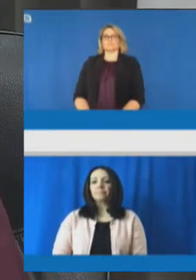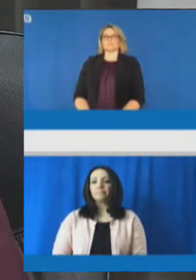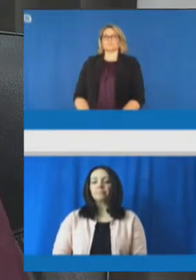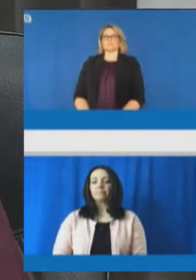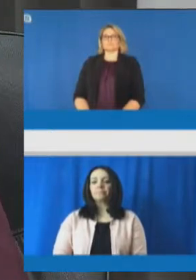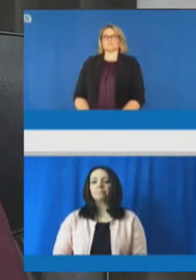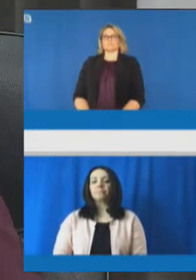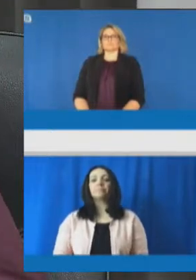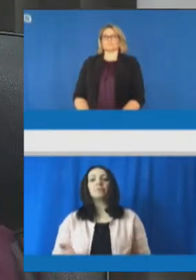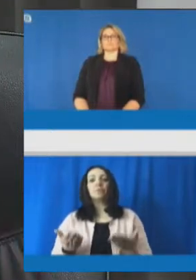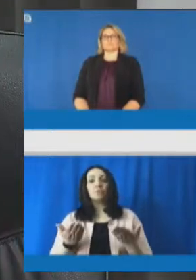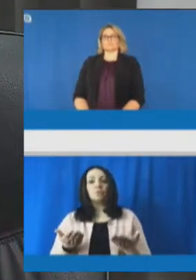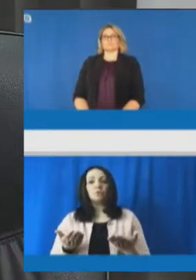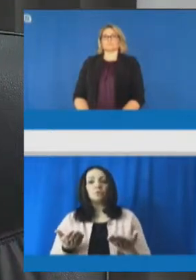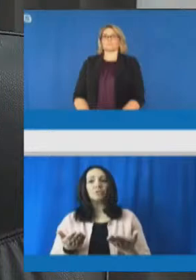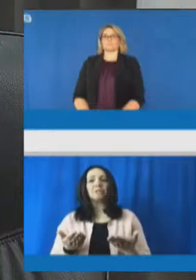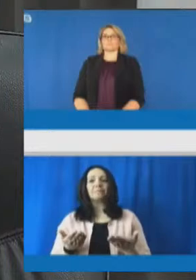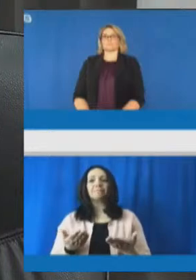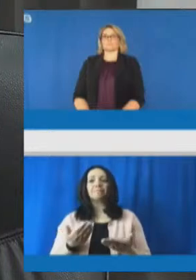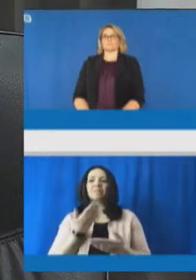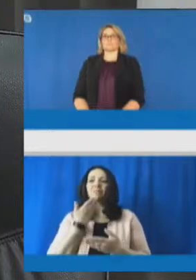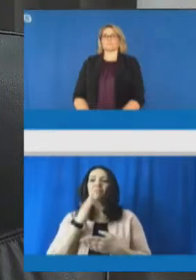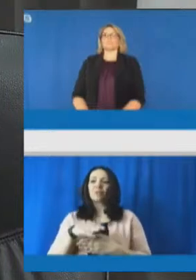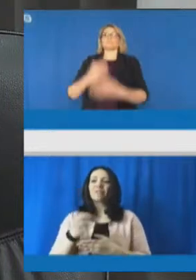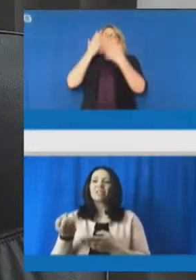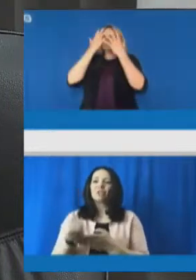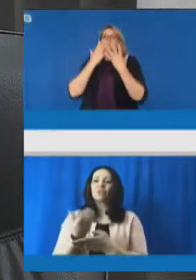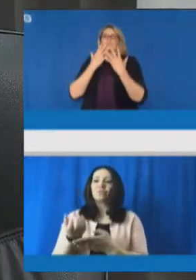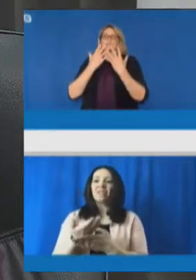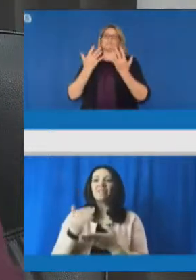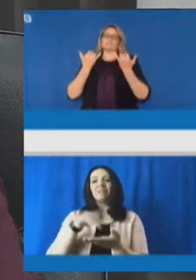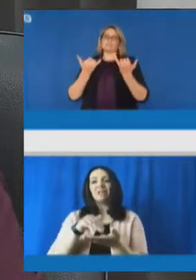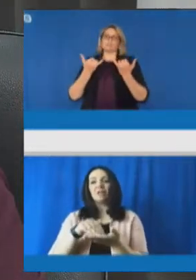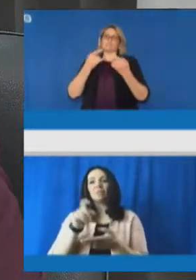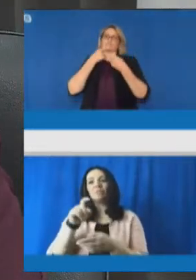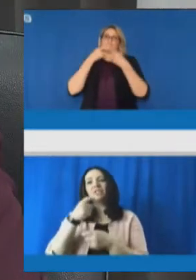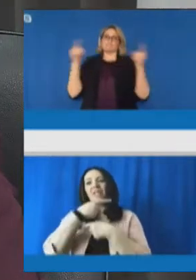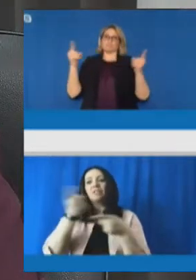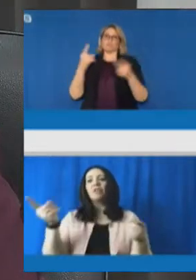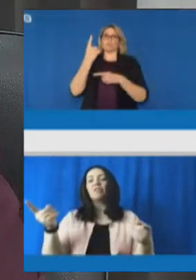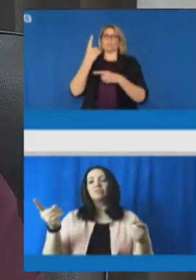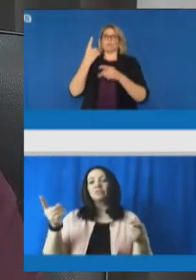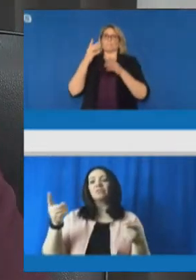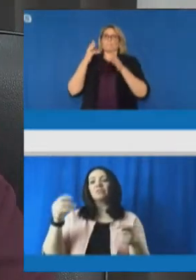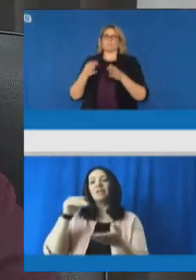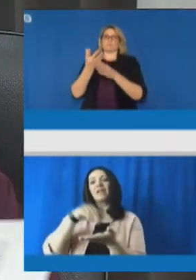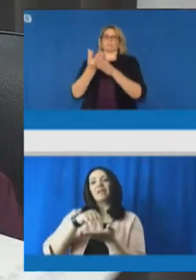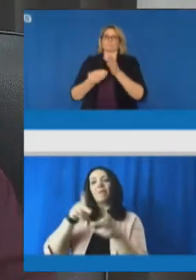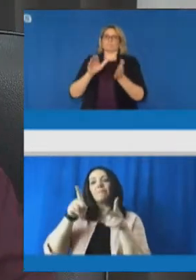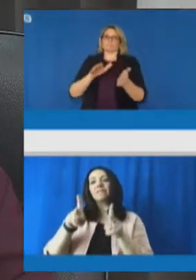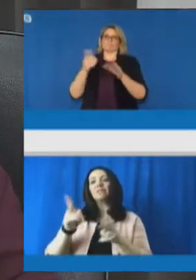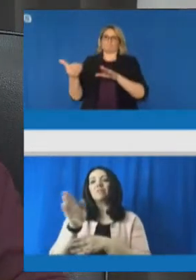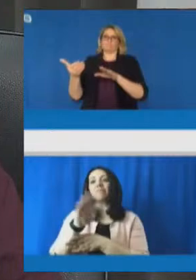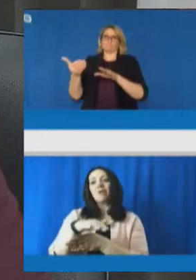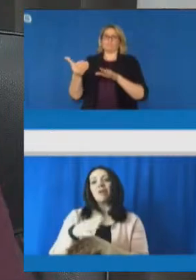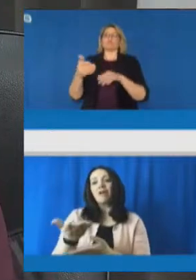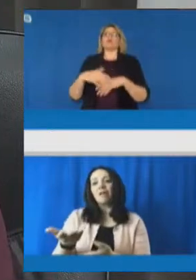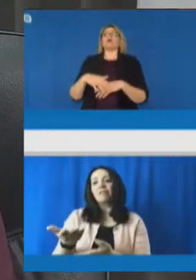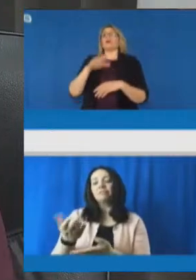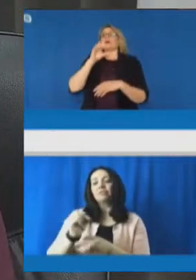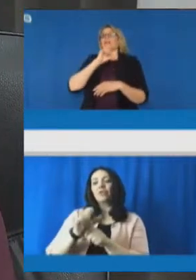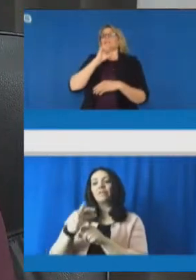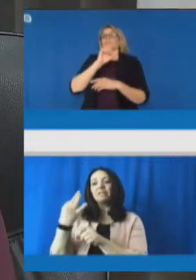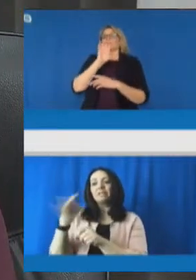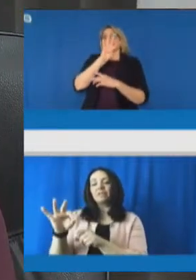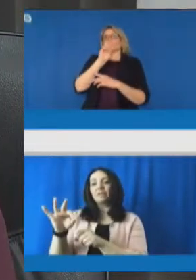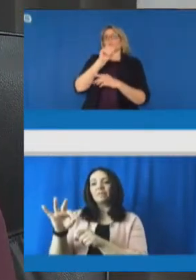de décès depuis le début de la pandémie de COVID-19 il y a un an. Je tiens à offrir mes